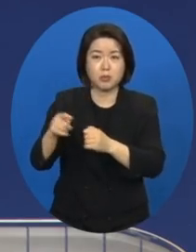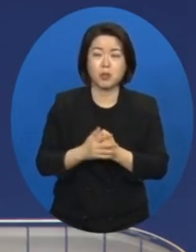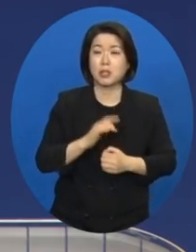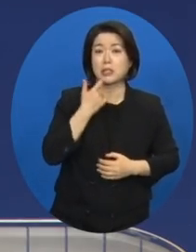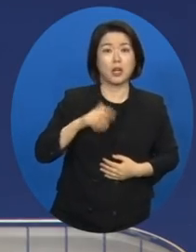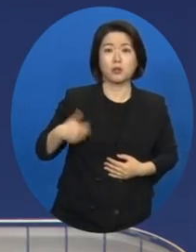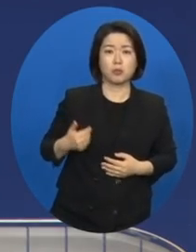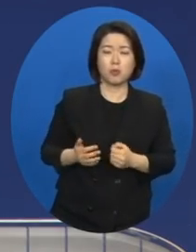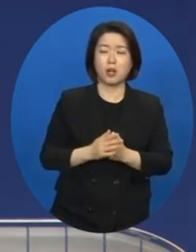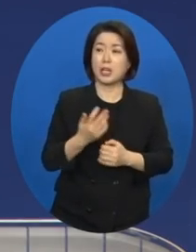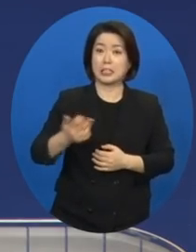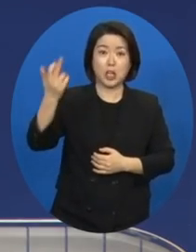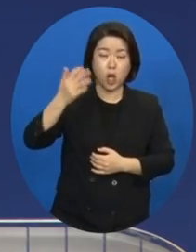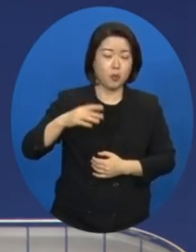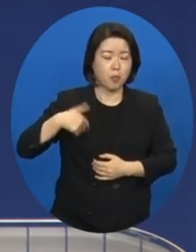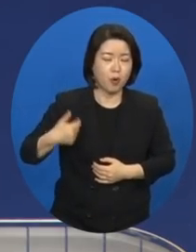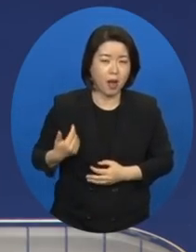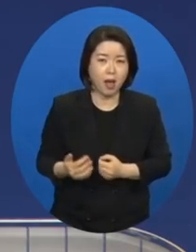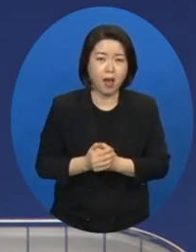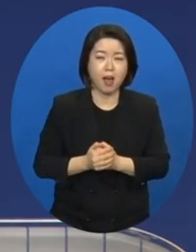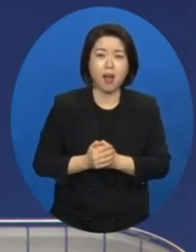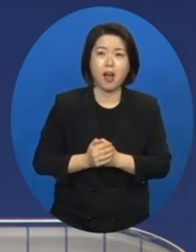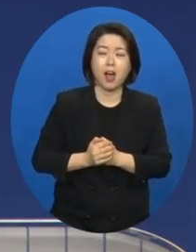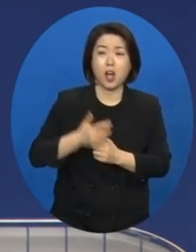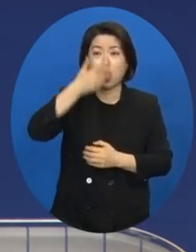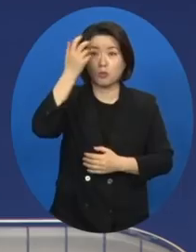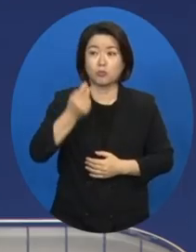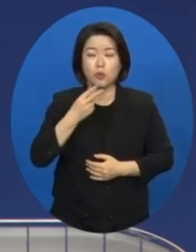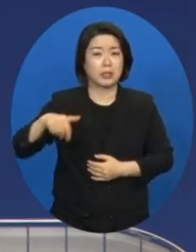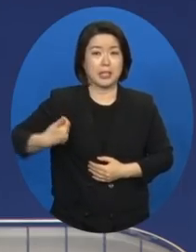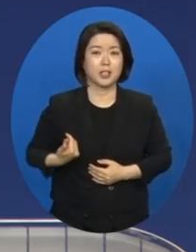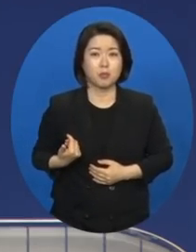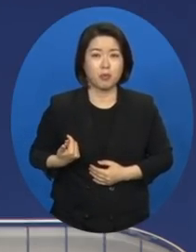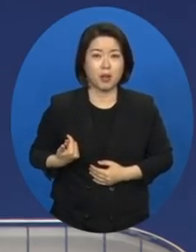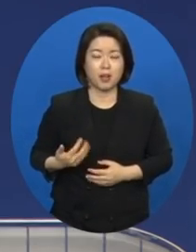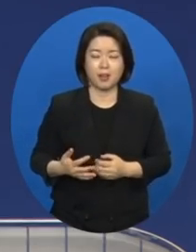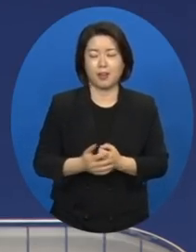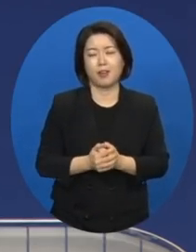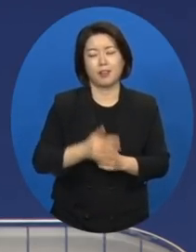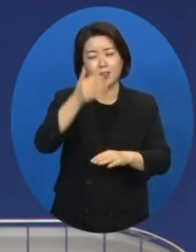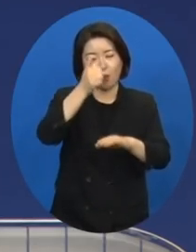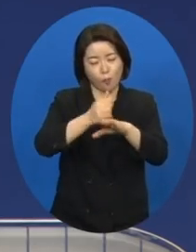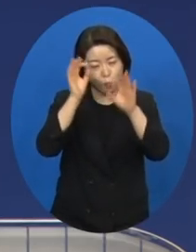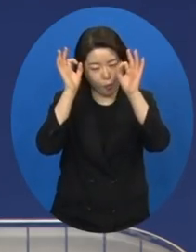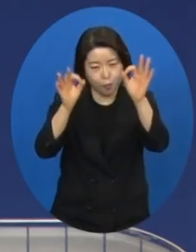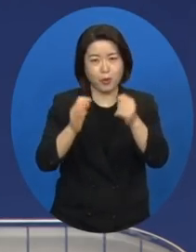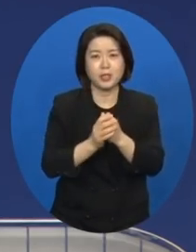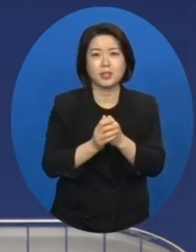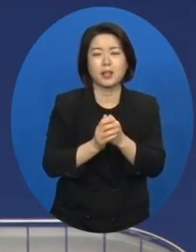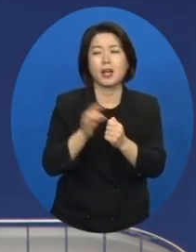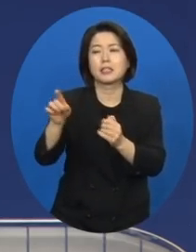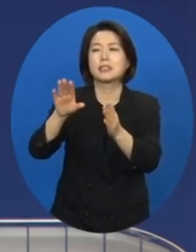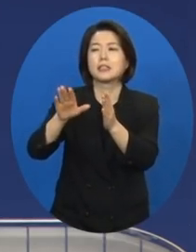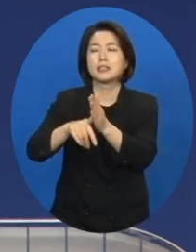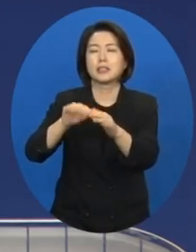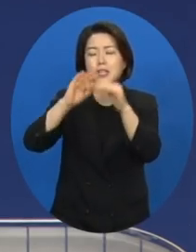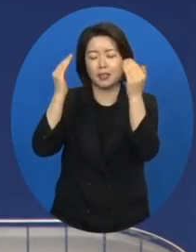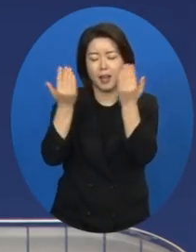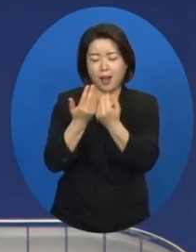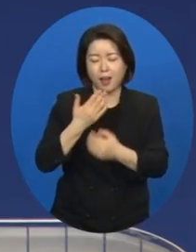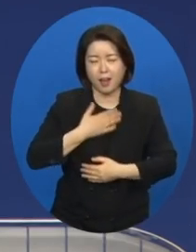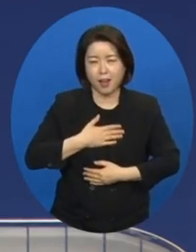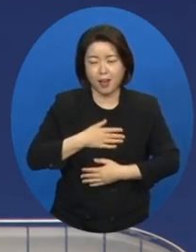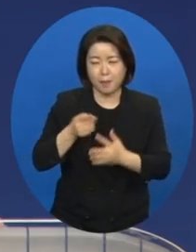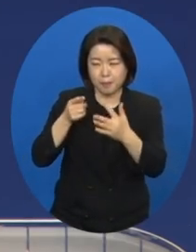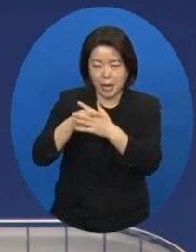몰랐습니다. 형들도 몰랐습니다. 요셉 본인도 몰랐습니다. 근데 나중에 하나님이 이미 그때를 다 아시고 요셉을